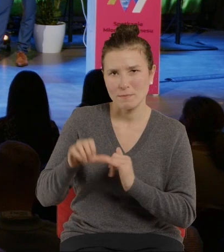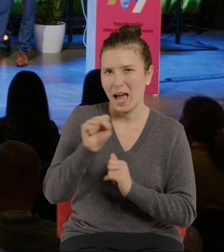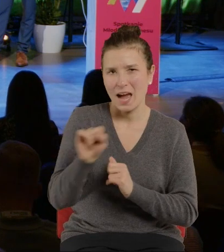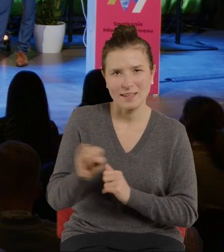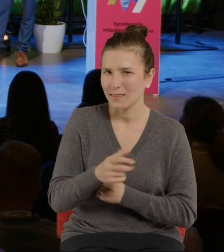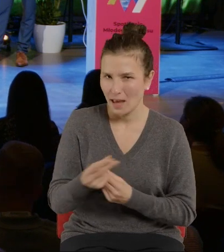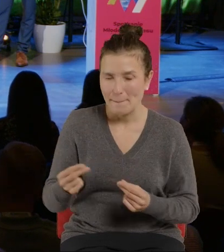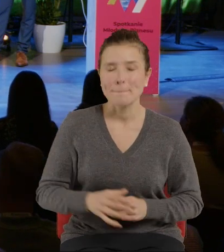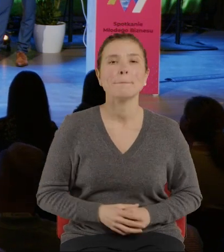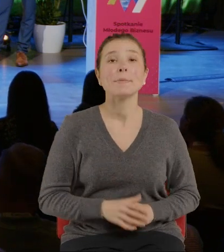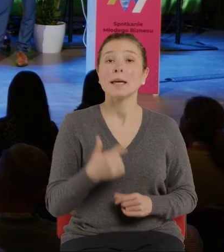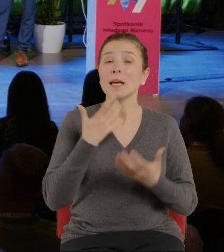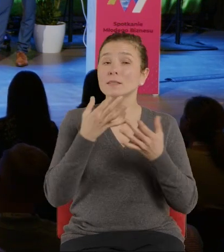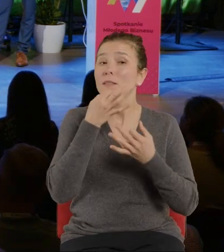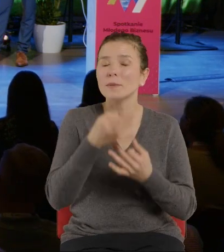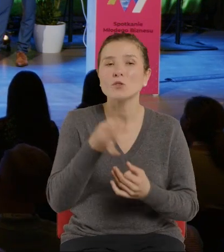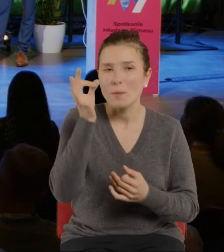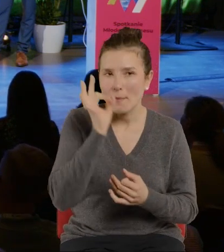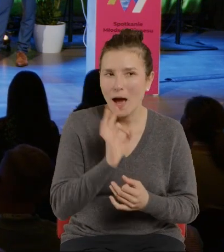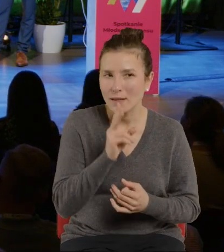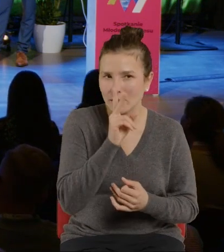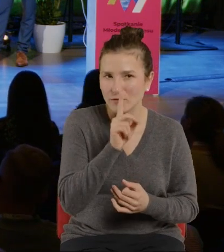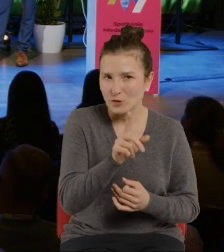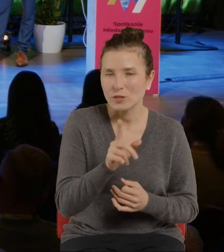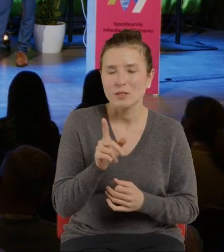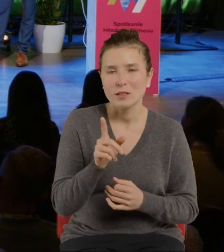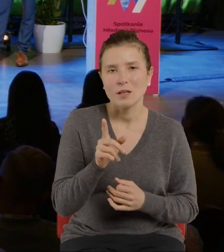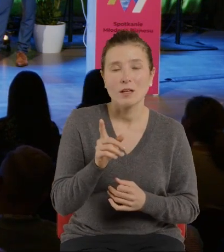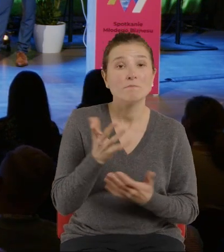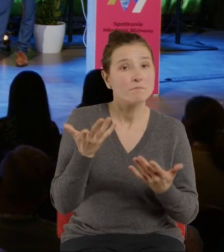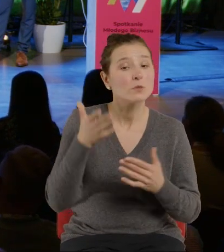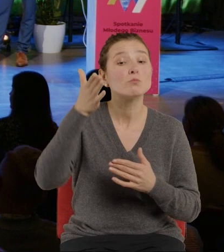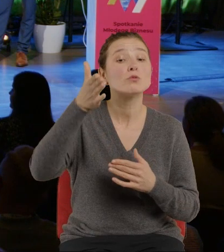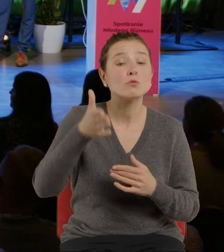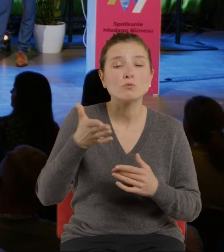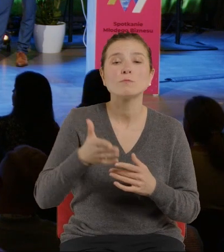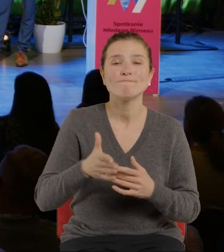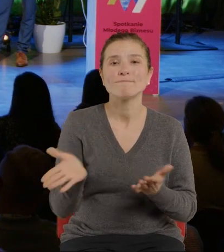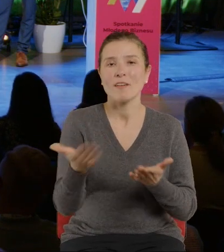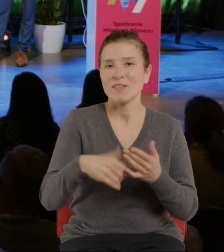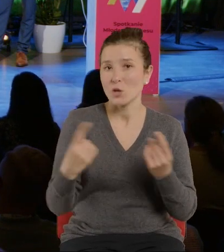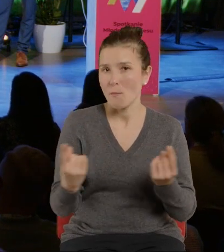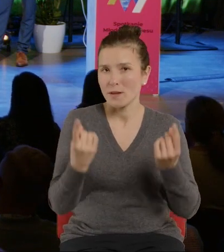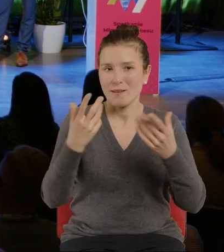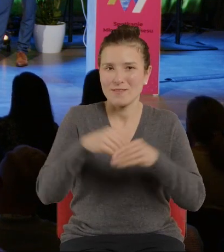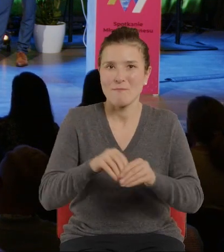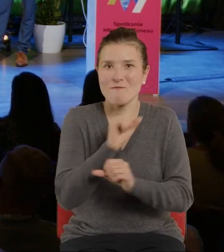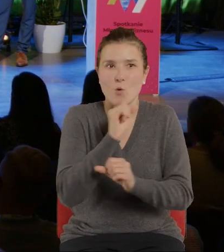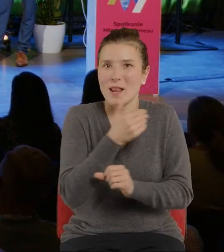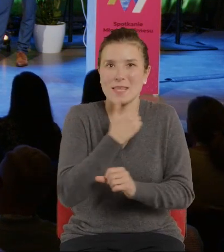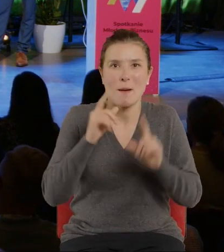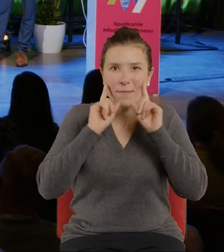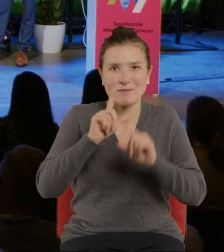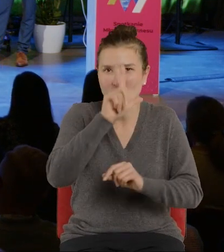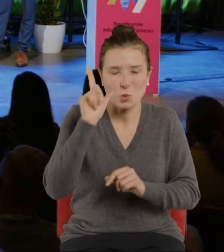zapytać, czy pani widzi taką przyszłość, gdzie w wydziale marketingu w ogóle nie ma człowieka, a